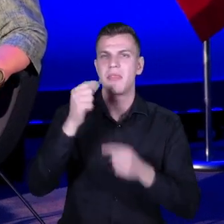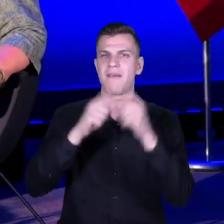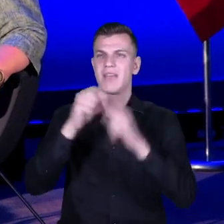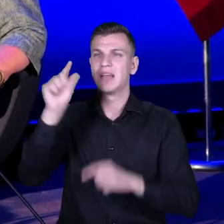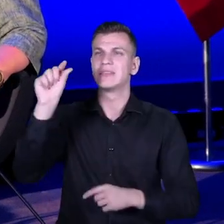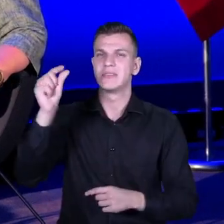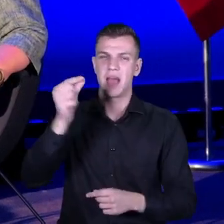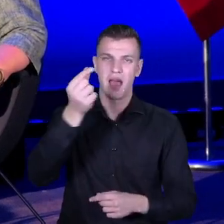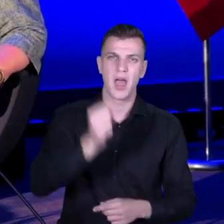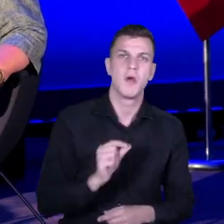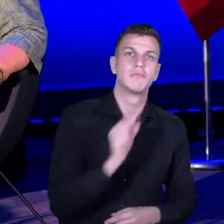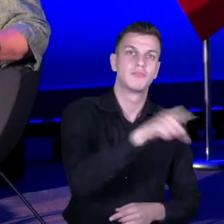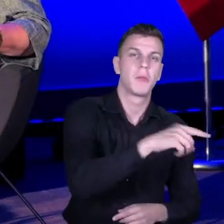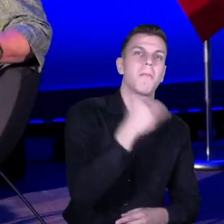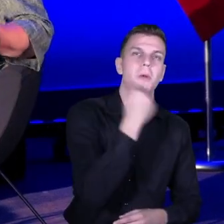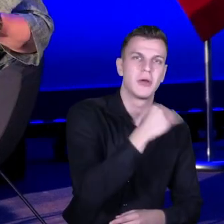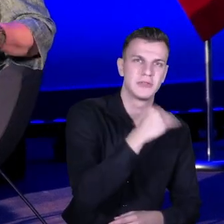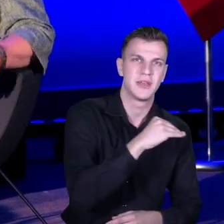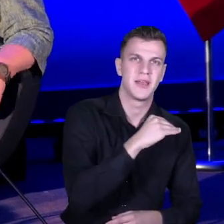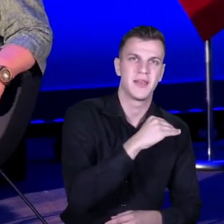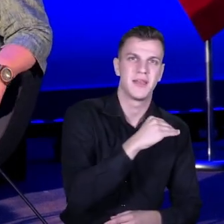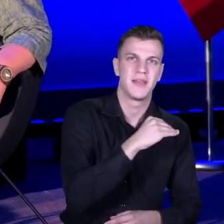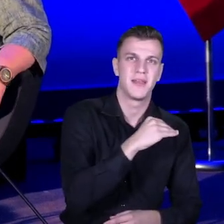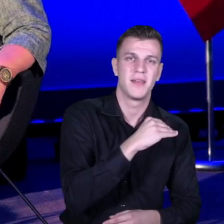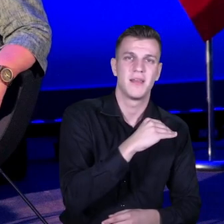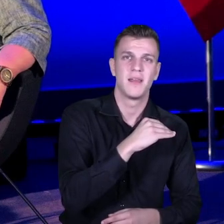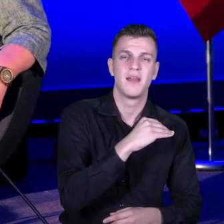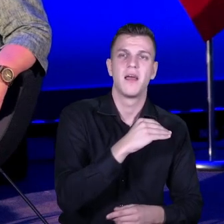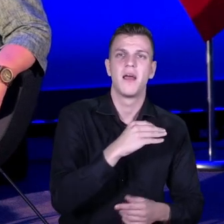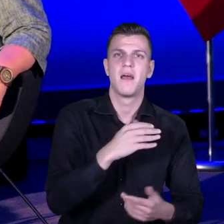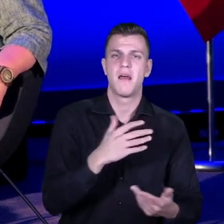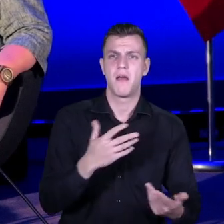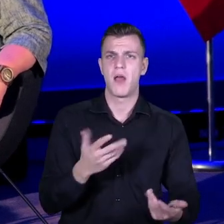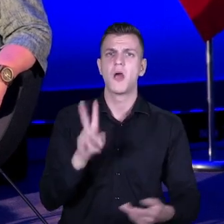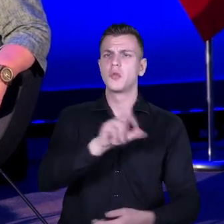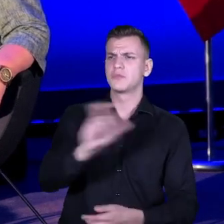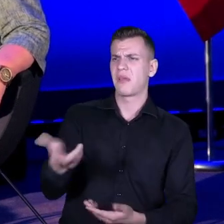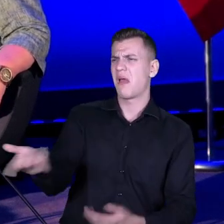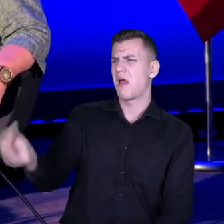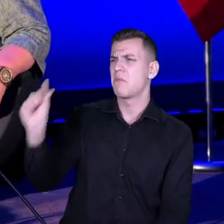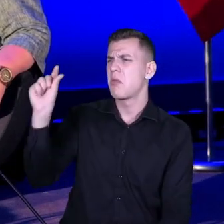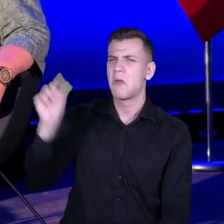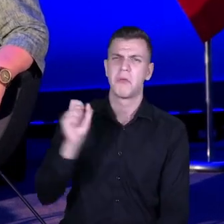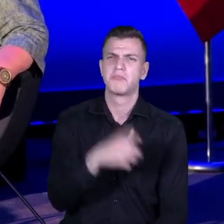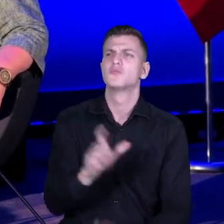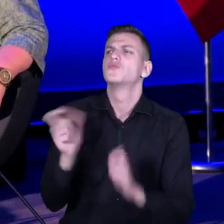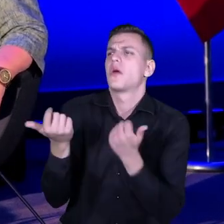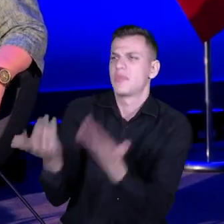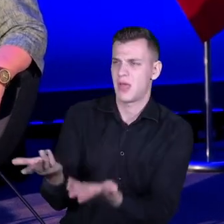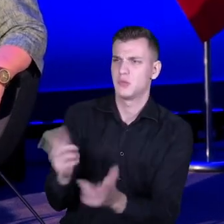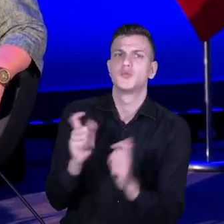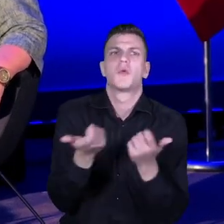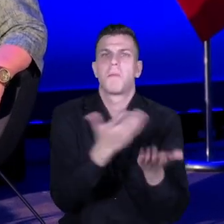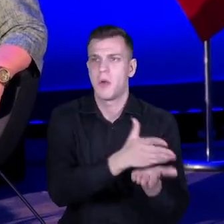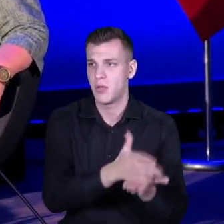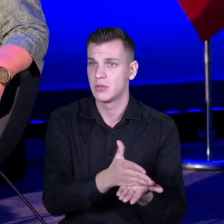morza. I ktoś mówi, wiesz, co ty zrobisz, jedne ręce, więc ważne, żeby zrobić te jedne ręce i pierwszy krok. I nie